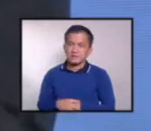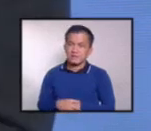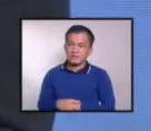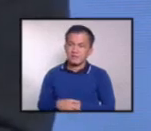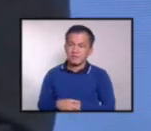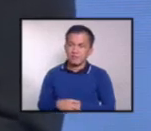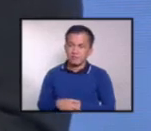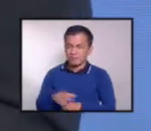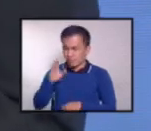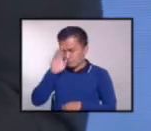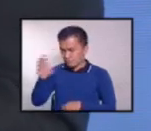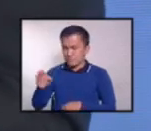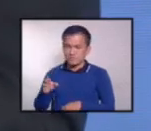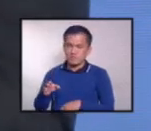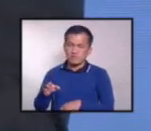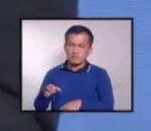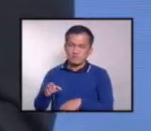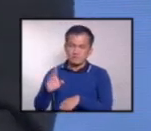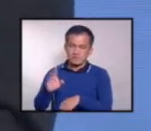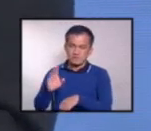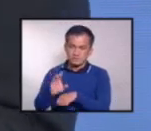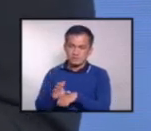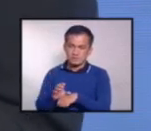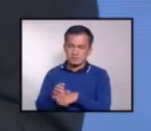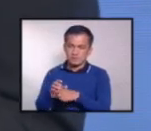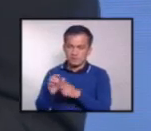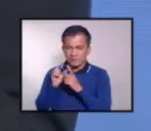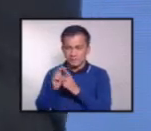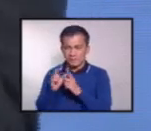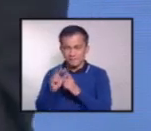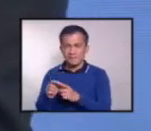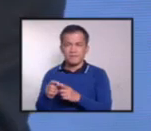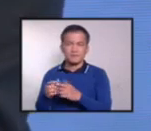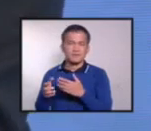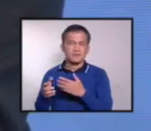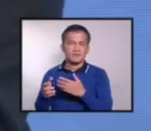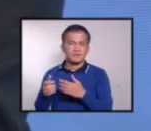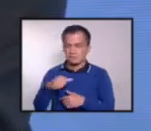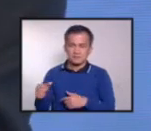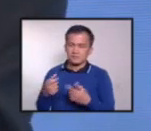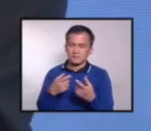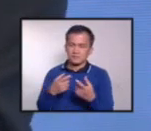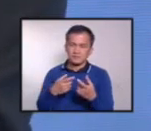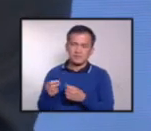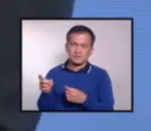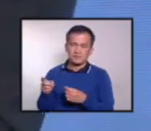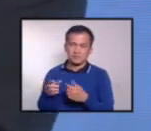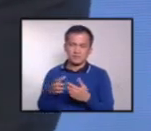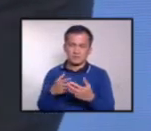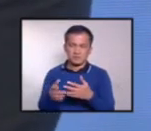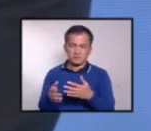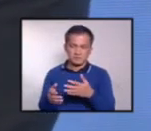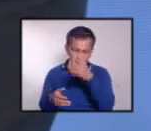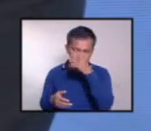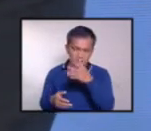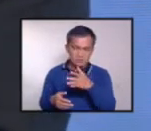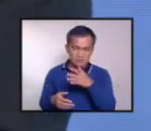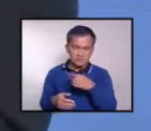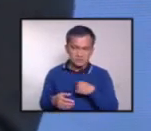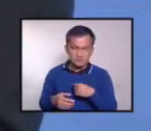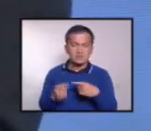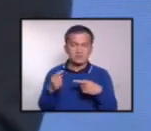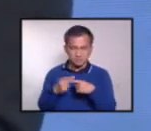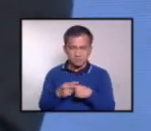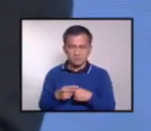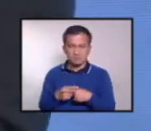pagbanat doon sa simbahan, yung pagmumura. Kahit sino ang gumawa niyan, kahit nga tatay ko pa o nanay ko pa,